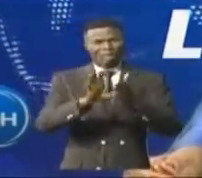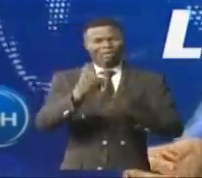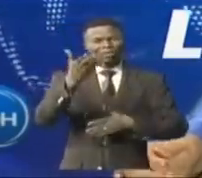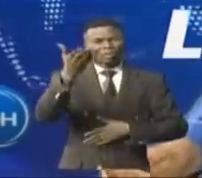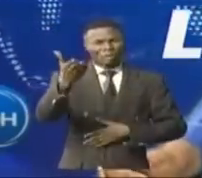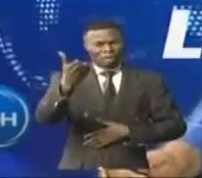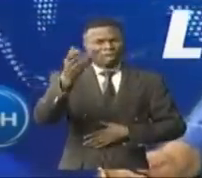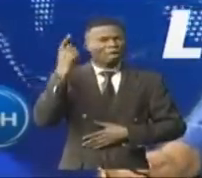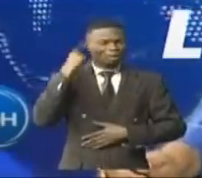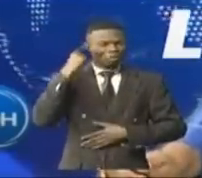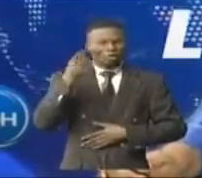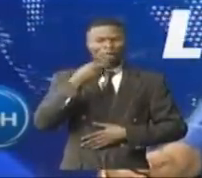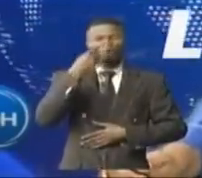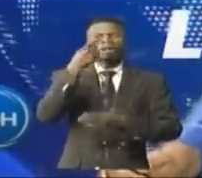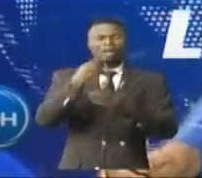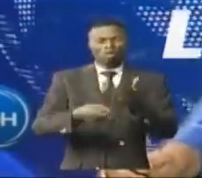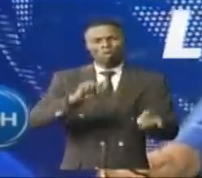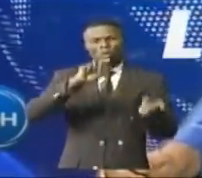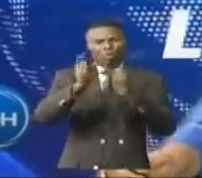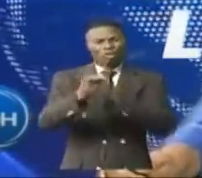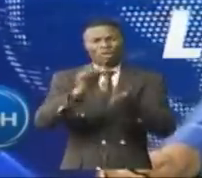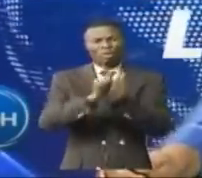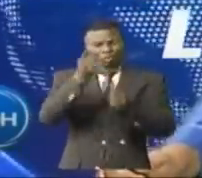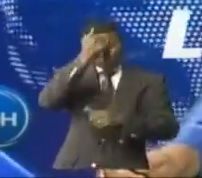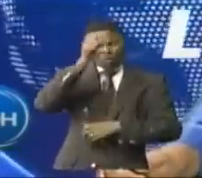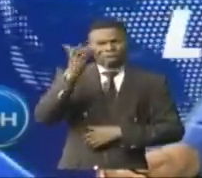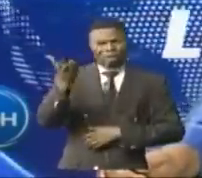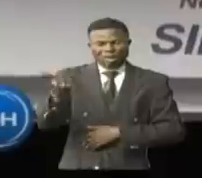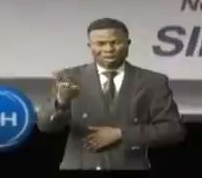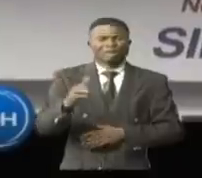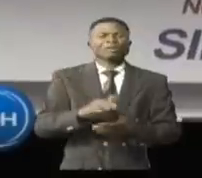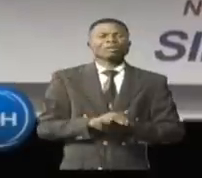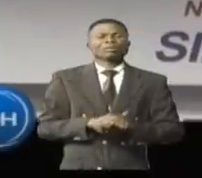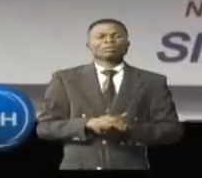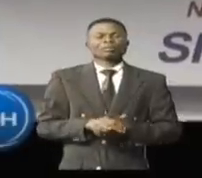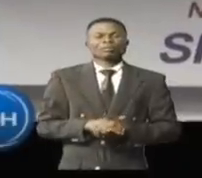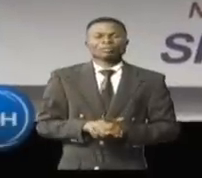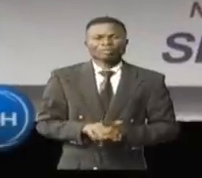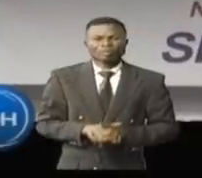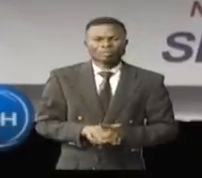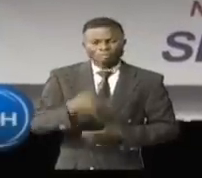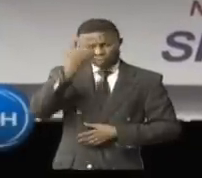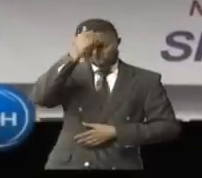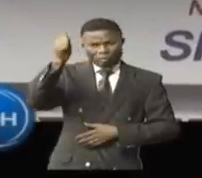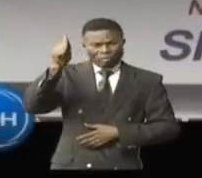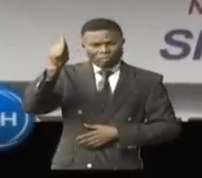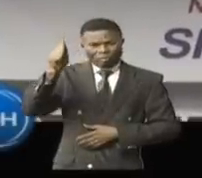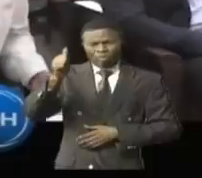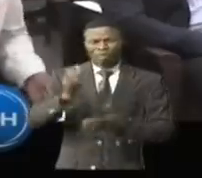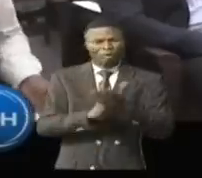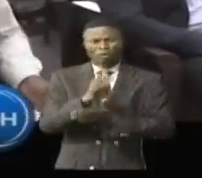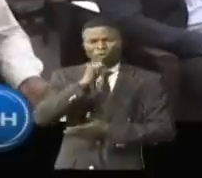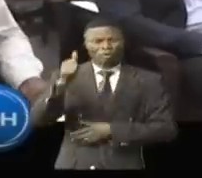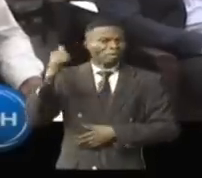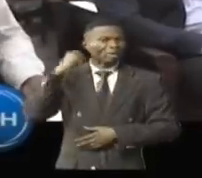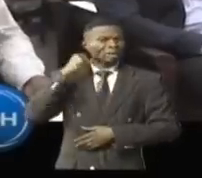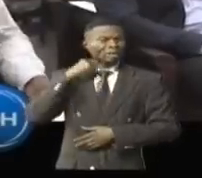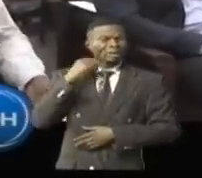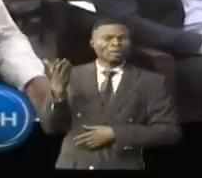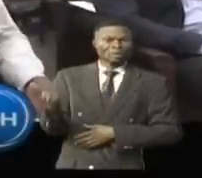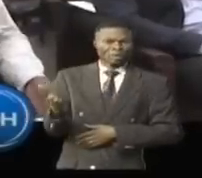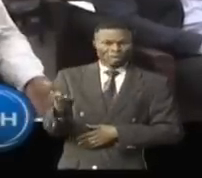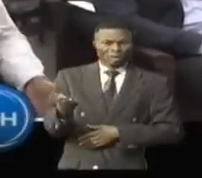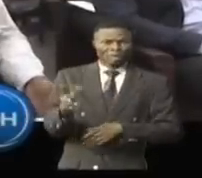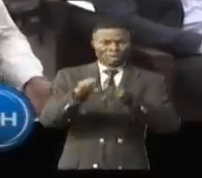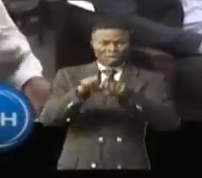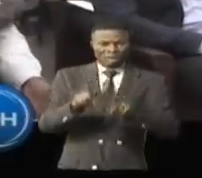Fabrice Wanzeng et Djokoli Kosama. Nathalie Bouledi, Thomas Basilwa. Pas de grève non motivée pour les médecins du CIMECO. Ainsi